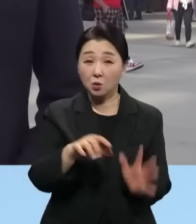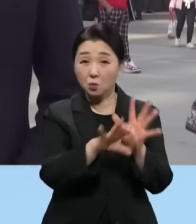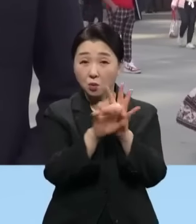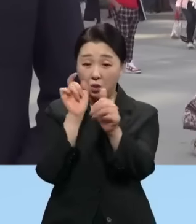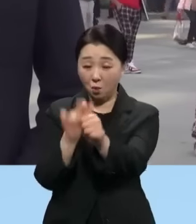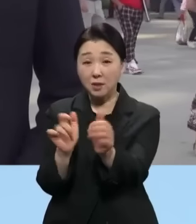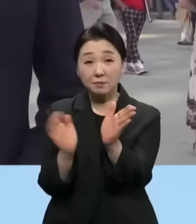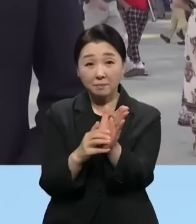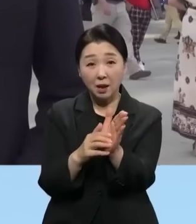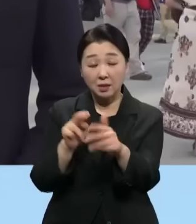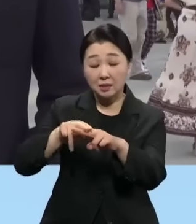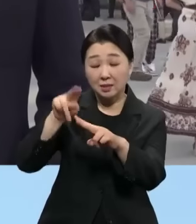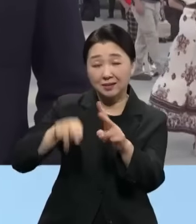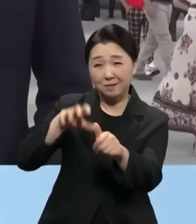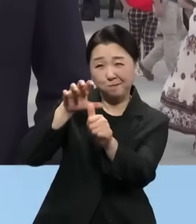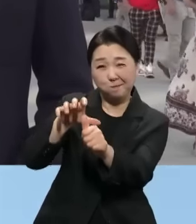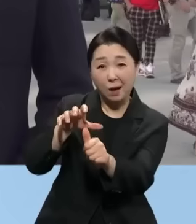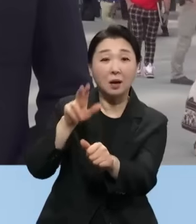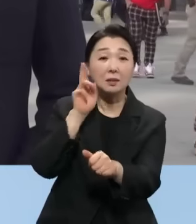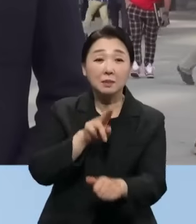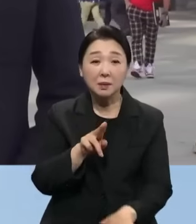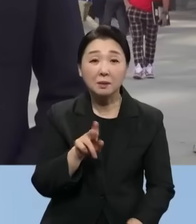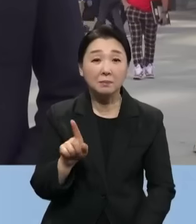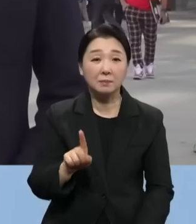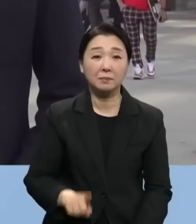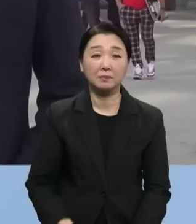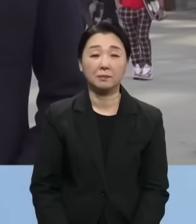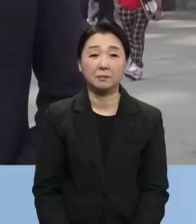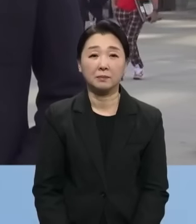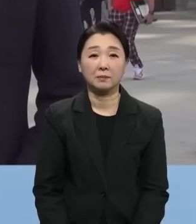받았죠. 사퇴 압박 더 거세지고 있다고요?